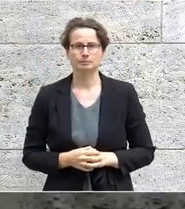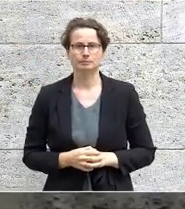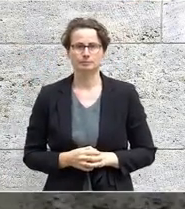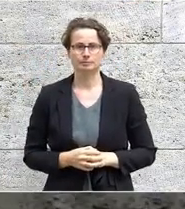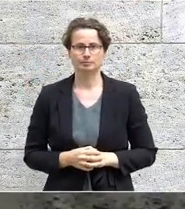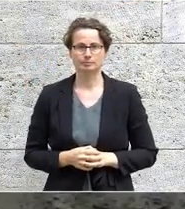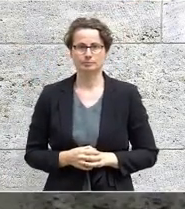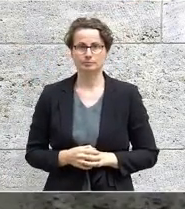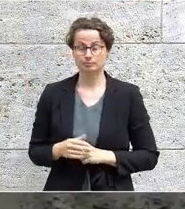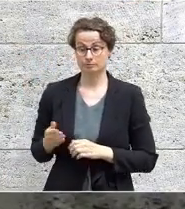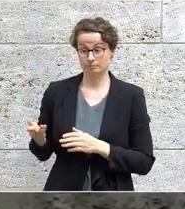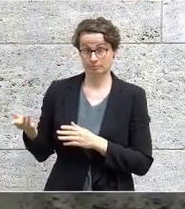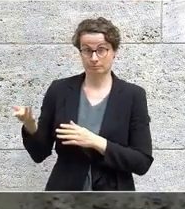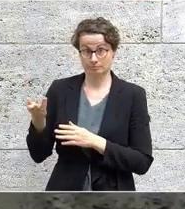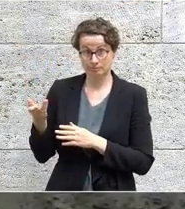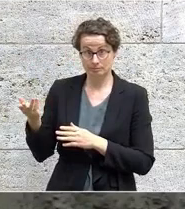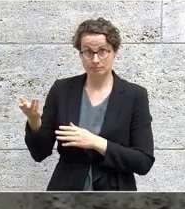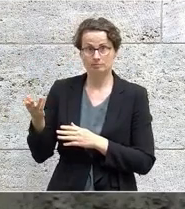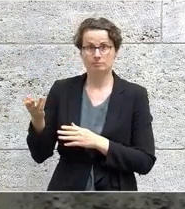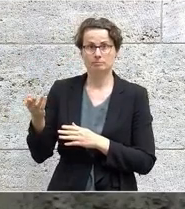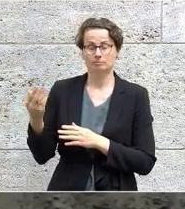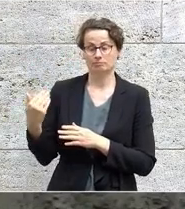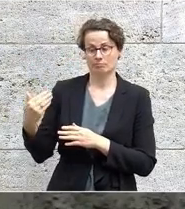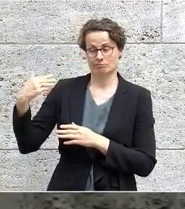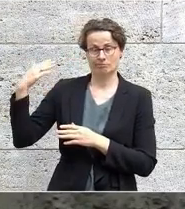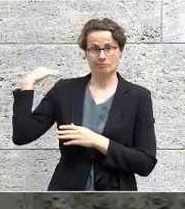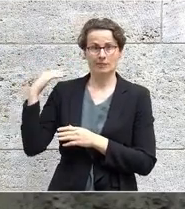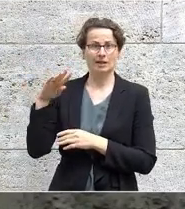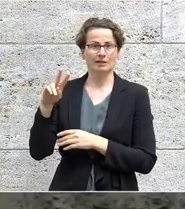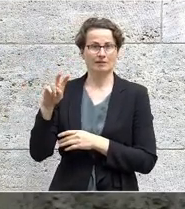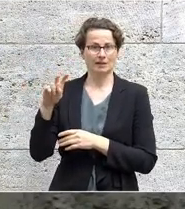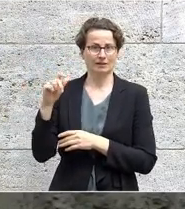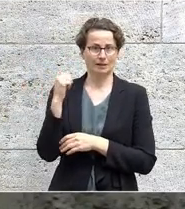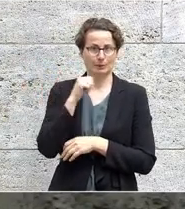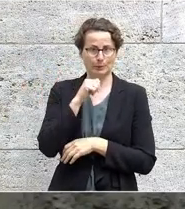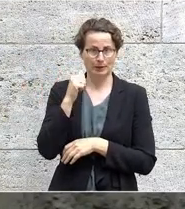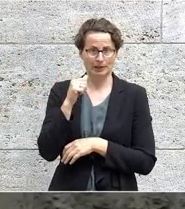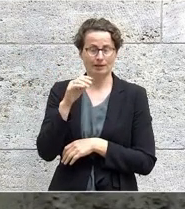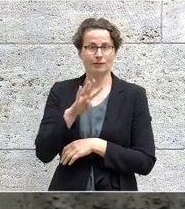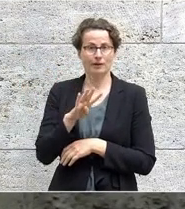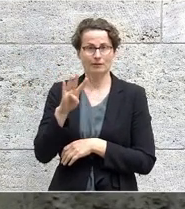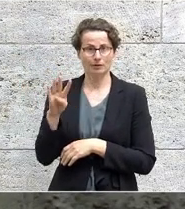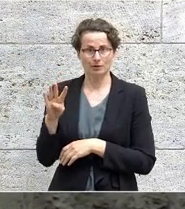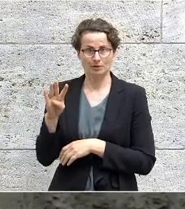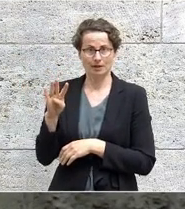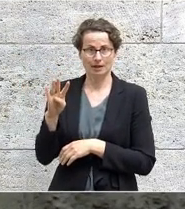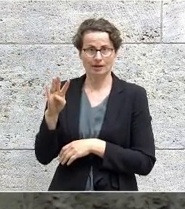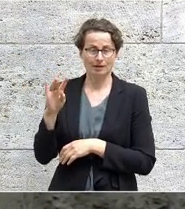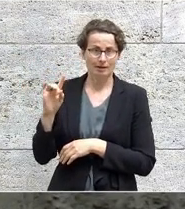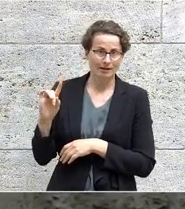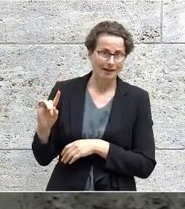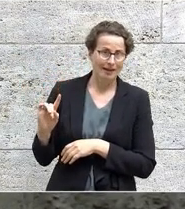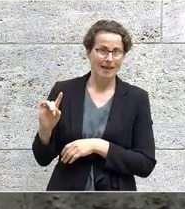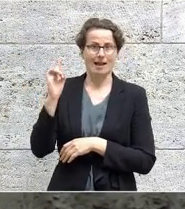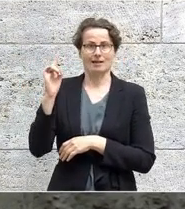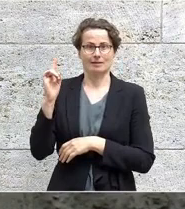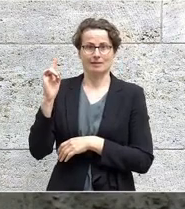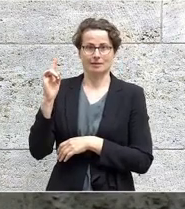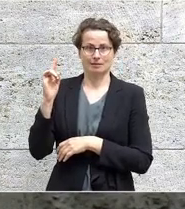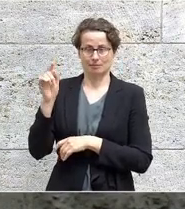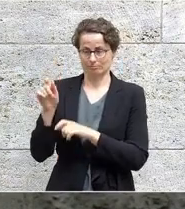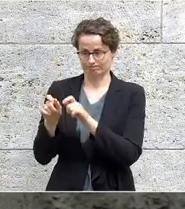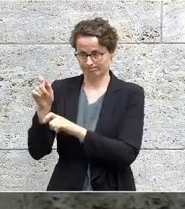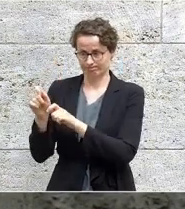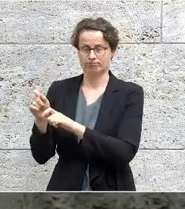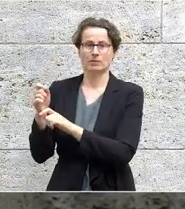Sie waren am 20. Juli 1944 die Ersten, die sterben